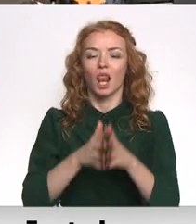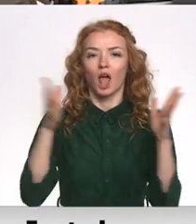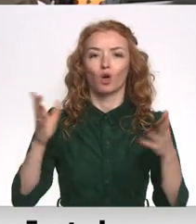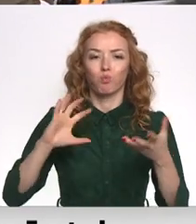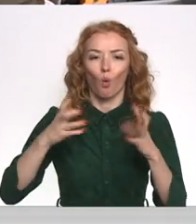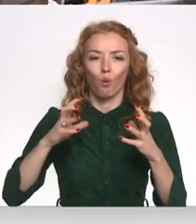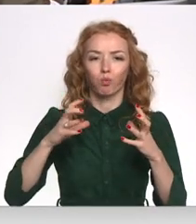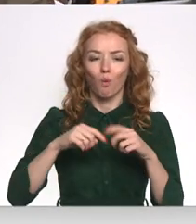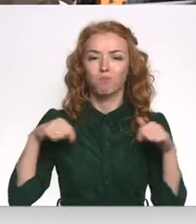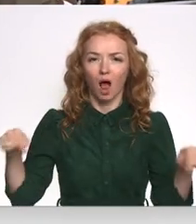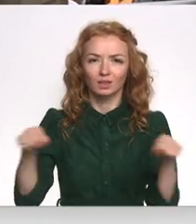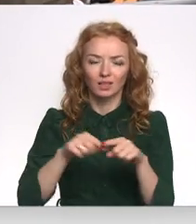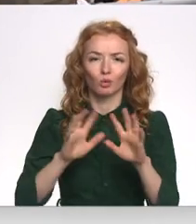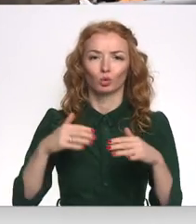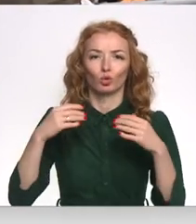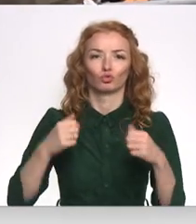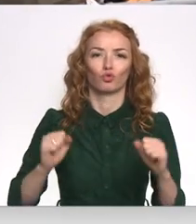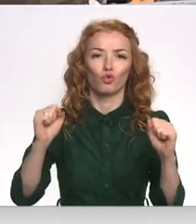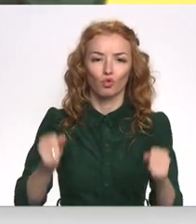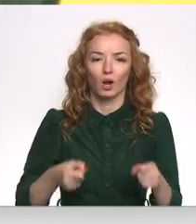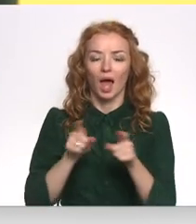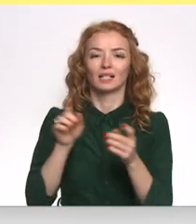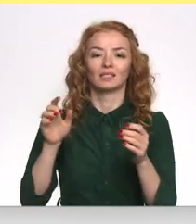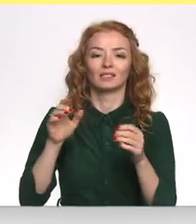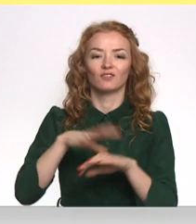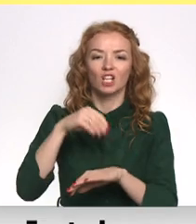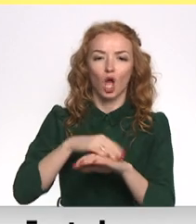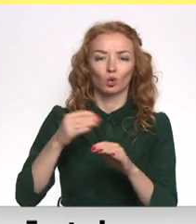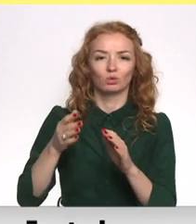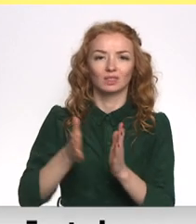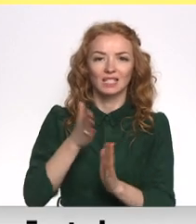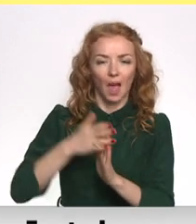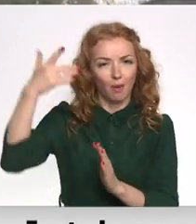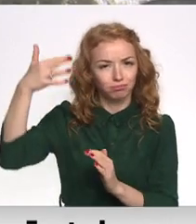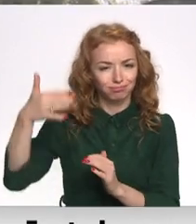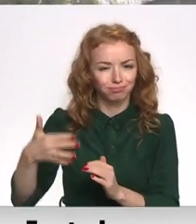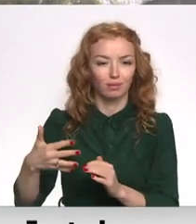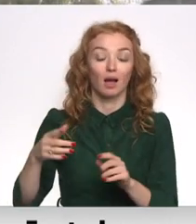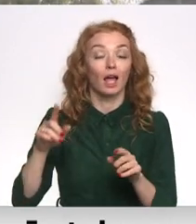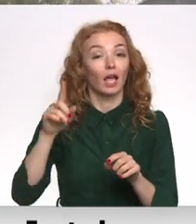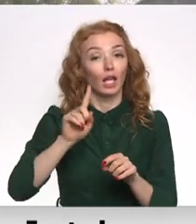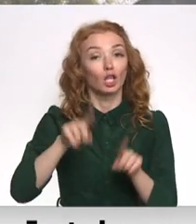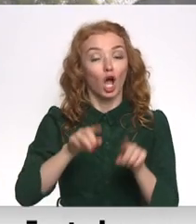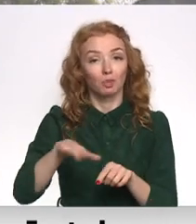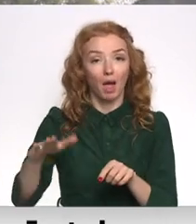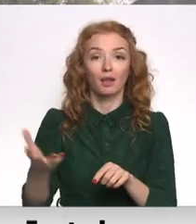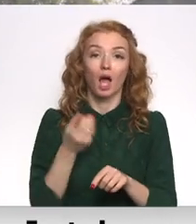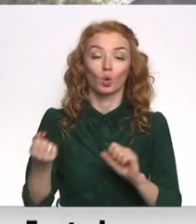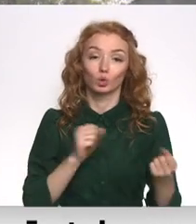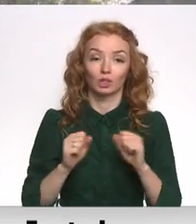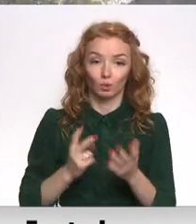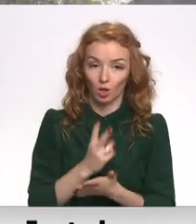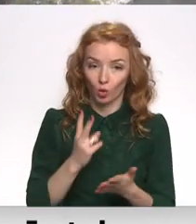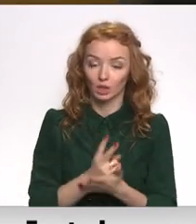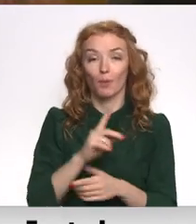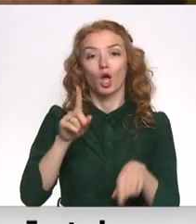kur būs šūpuļtīkli, zviedru siena. Mūsu redzeslokā ir gan bērni tādi, kuri ir ar kustību traucējumiem, ir